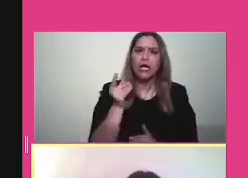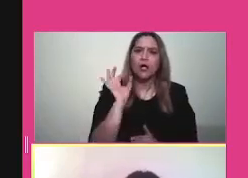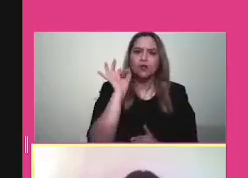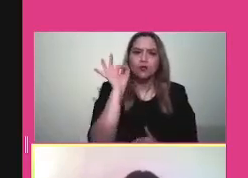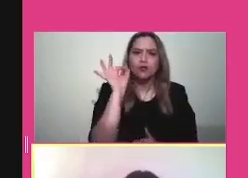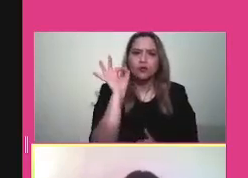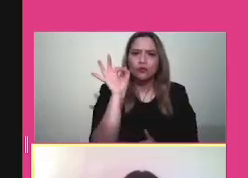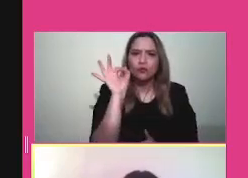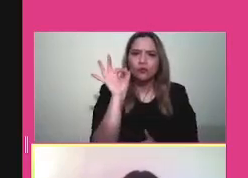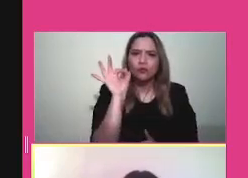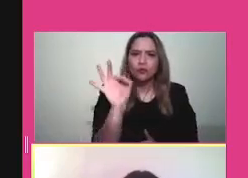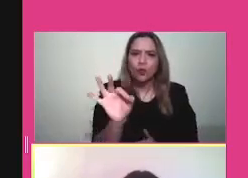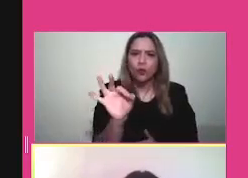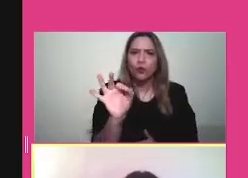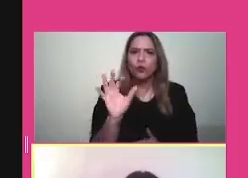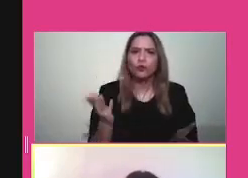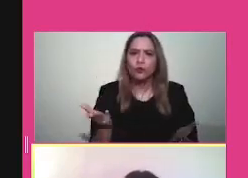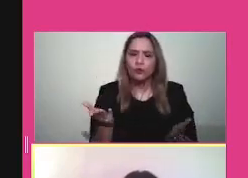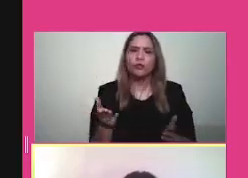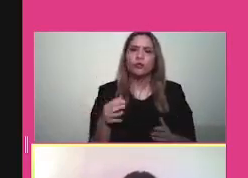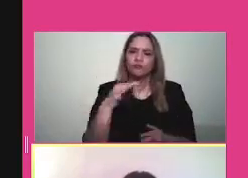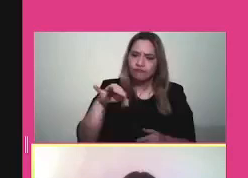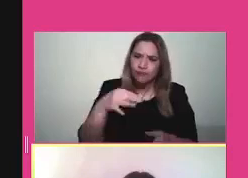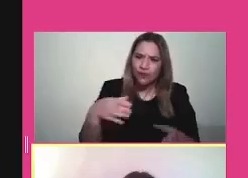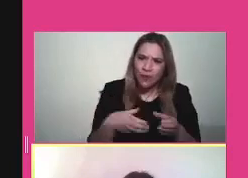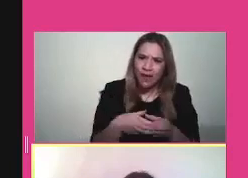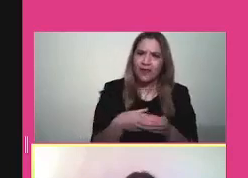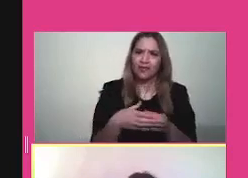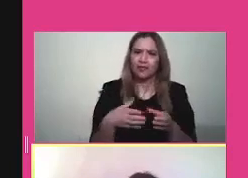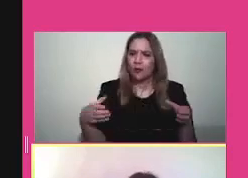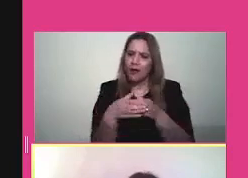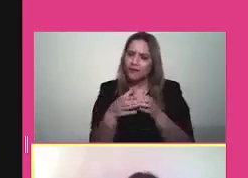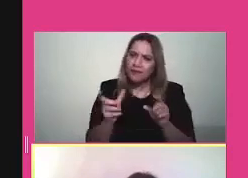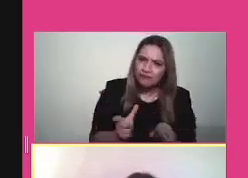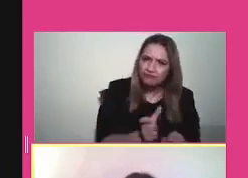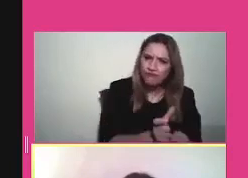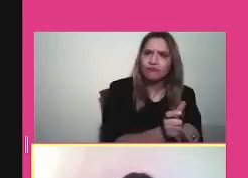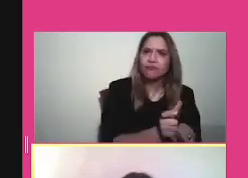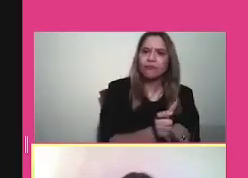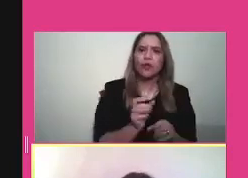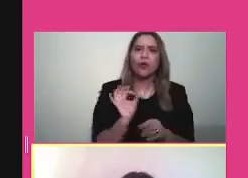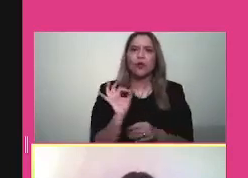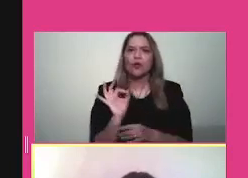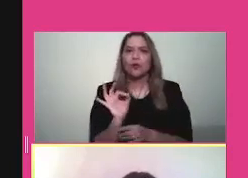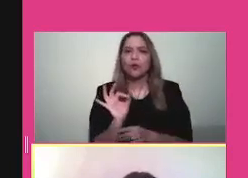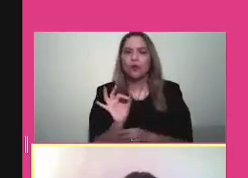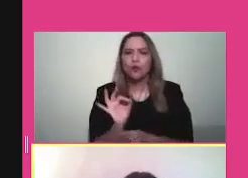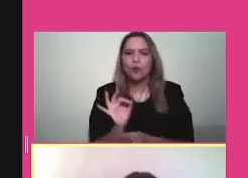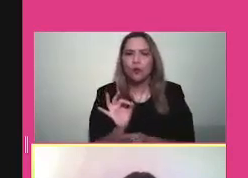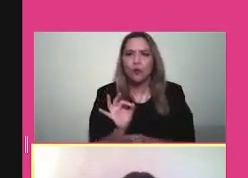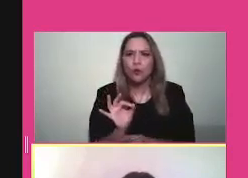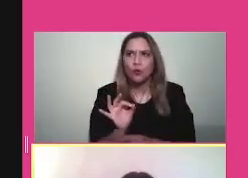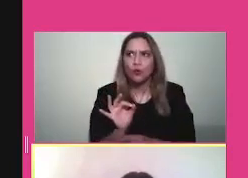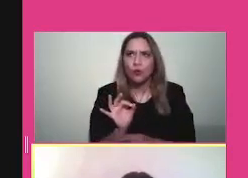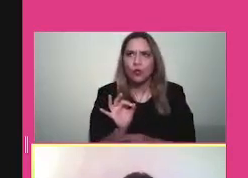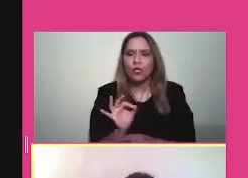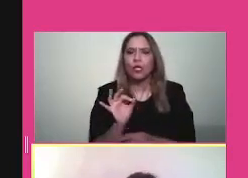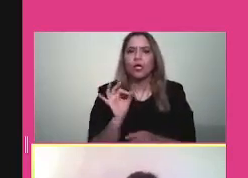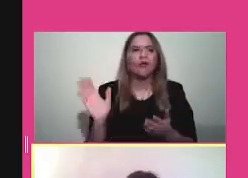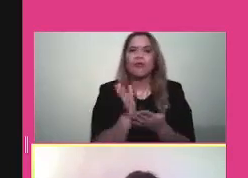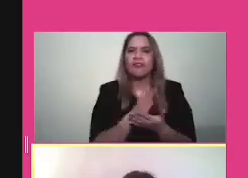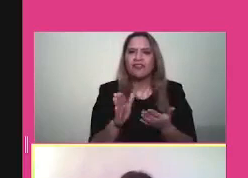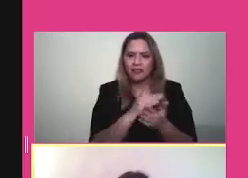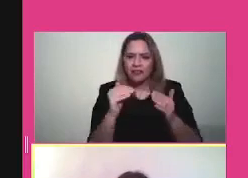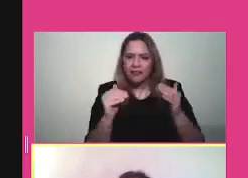τα δικαιώματα των πιο ευπαθών και περιθωριοποιημένων ομάδων χωρίς καμία απολύτως διάκριση.